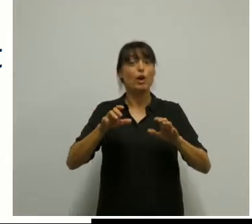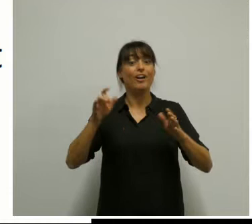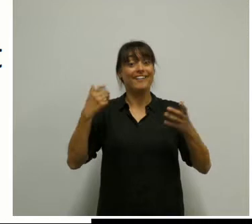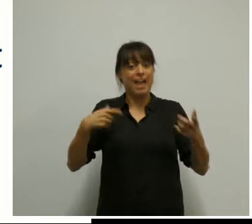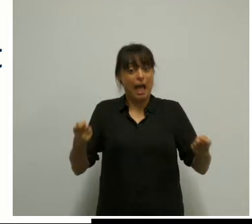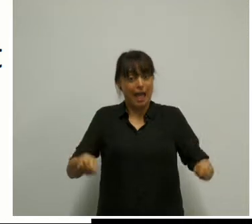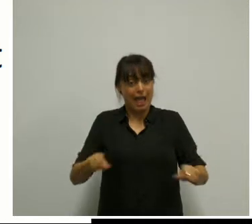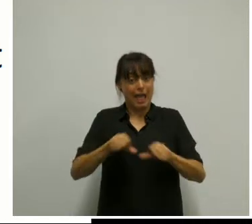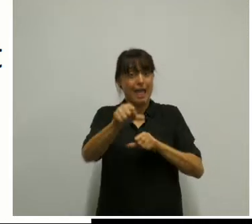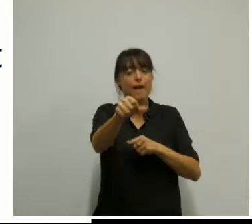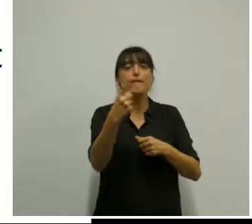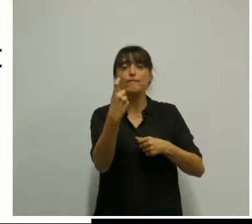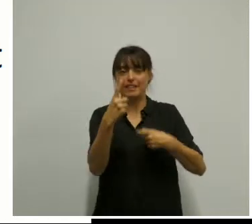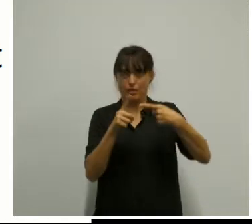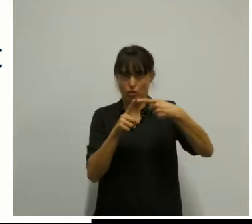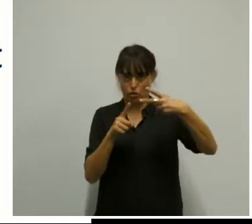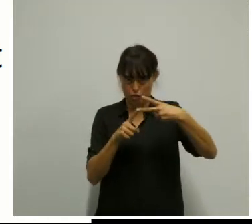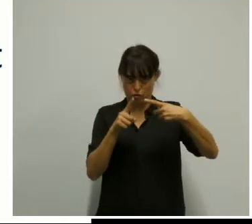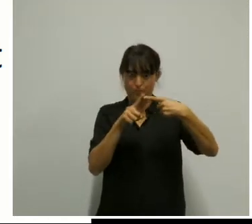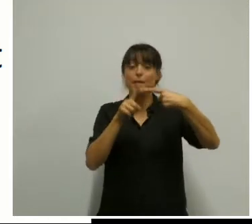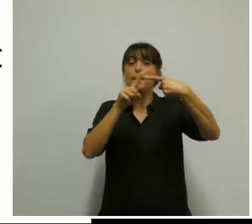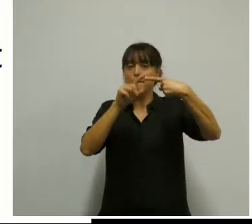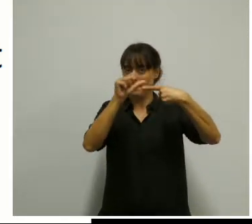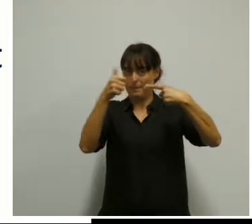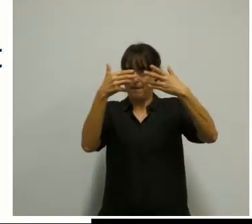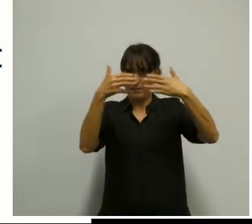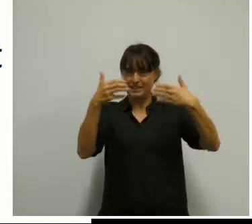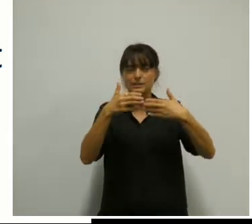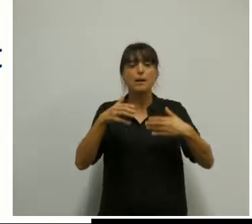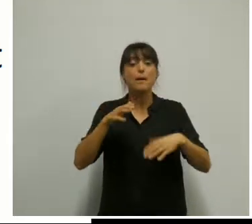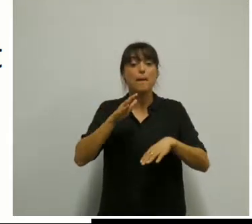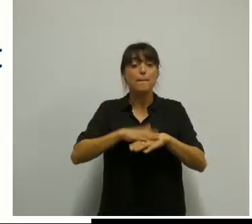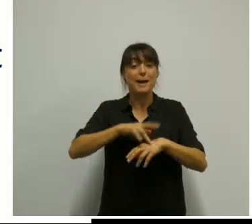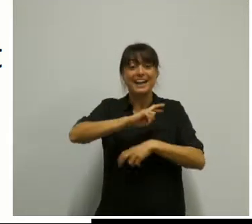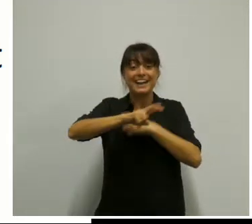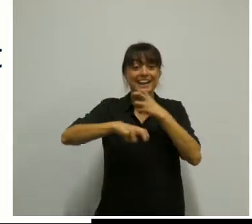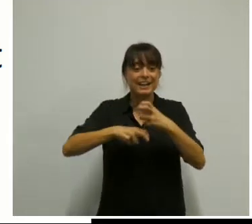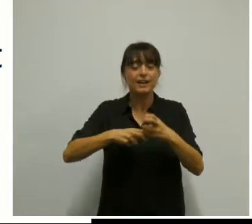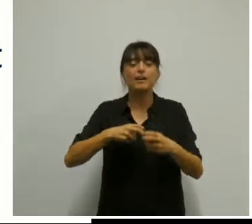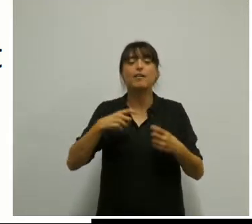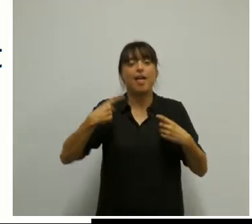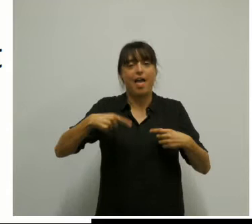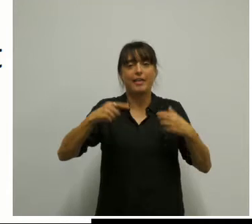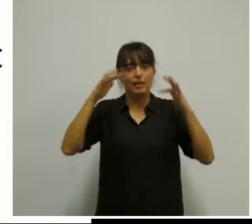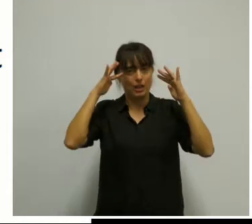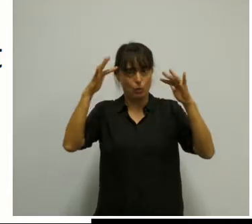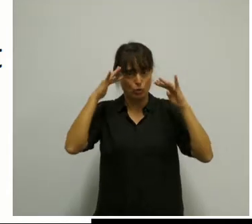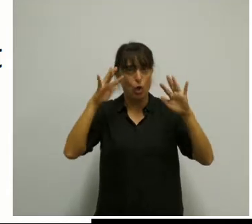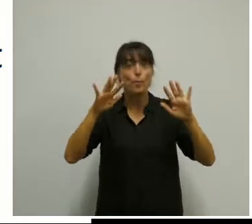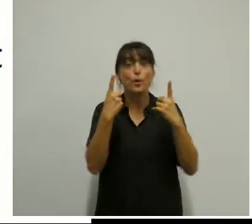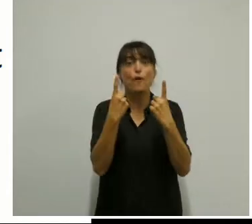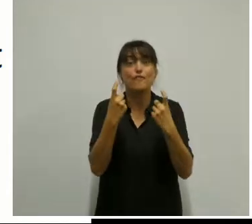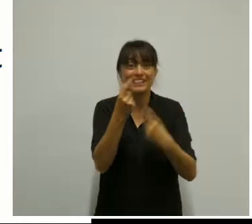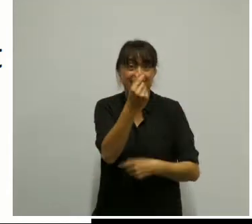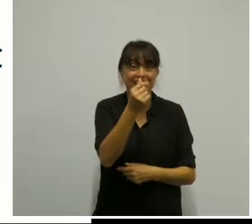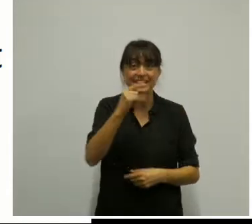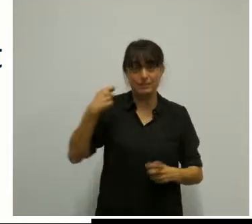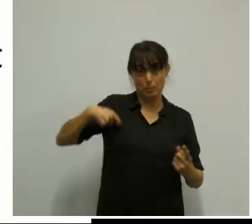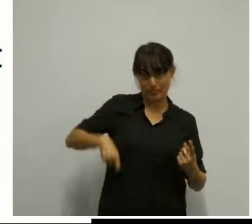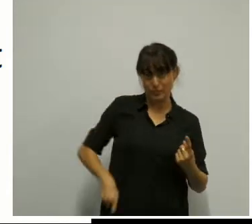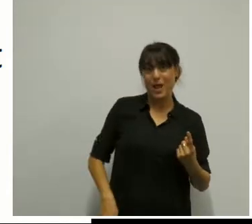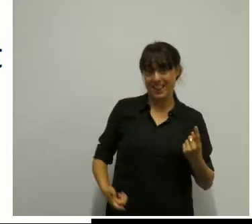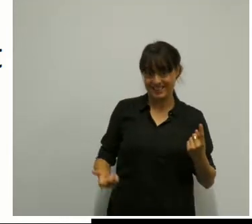Sempre hi ha hagut esforç, il·lusió, per fer millorar el pati. Però què ens faltava? Diners i professionals, perquè